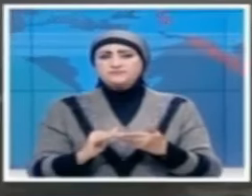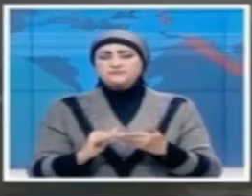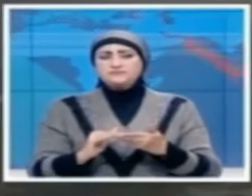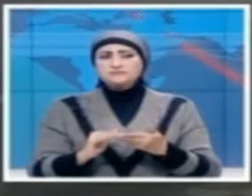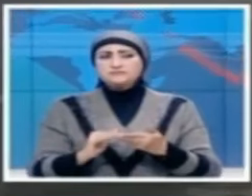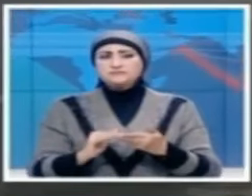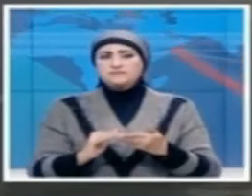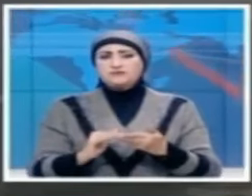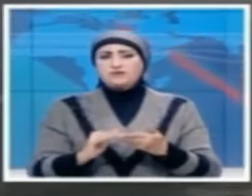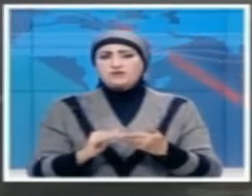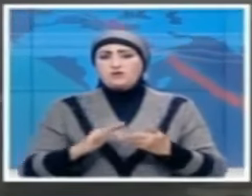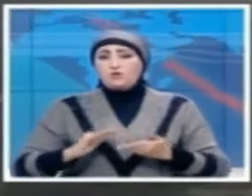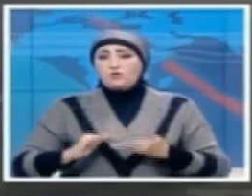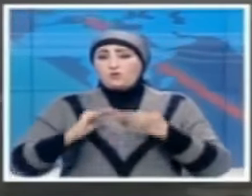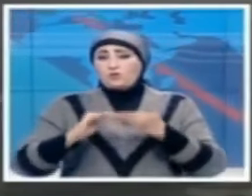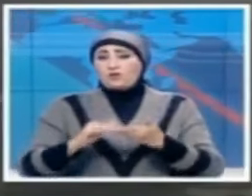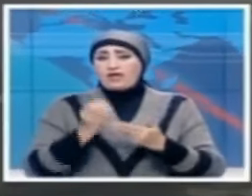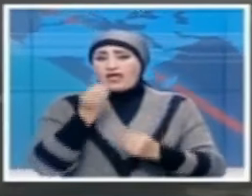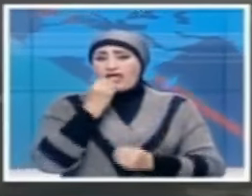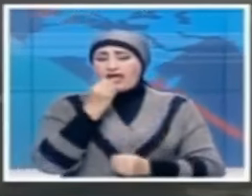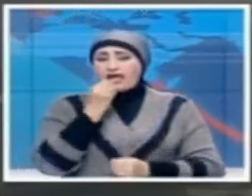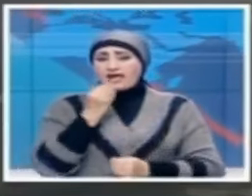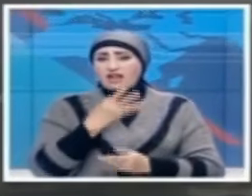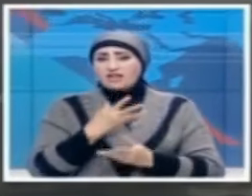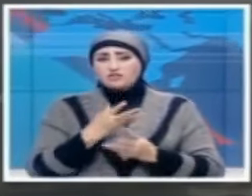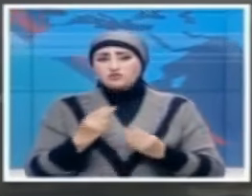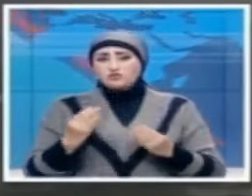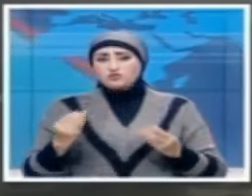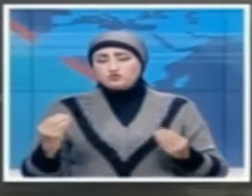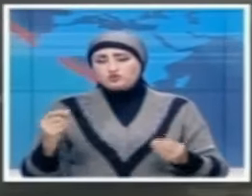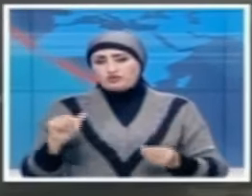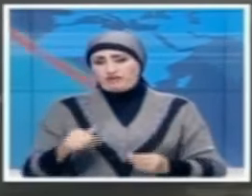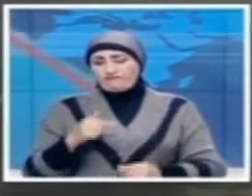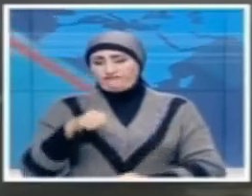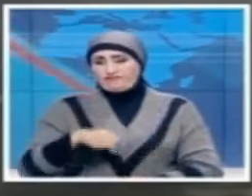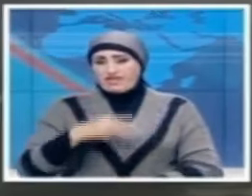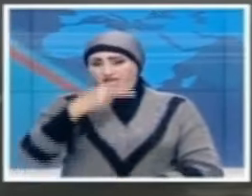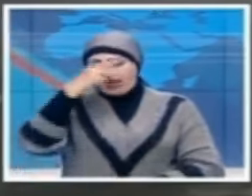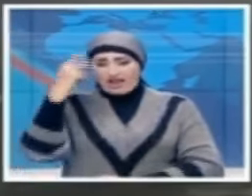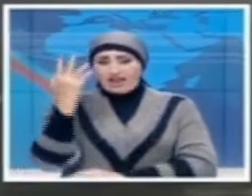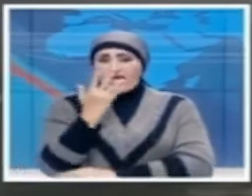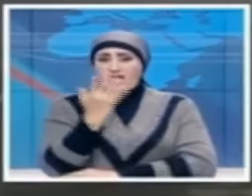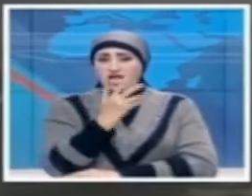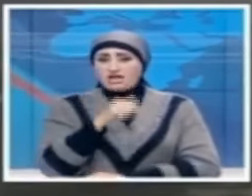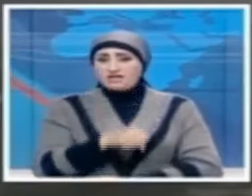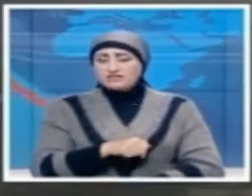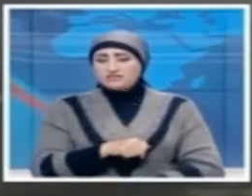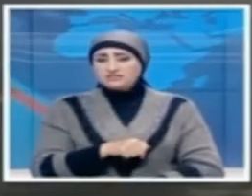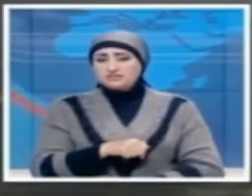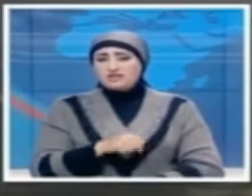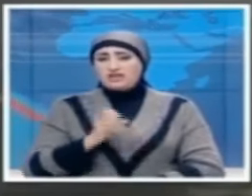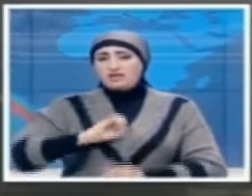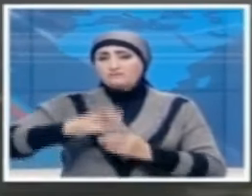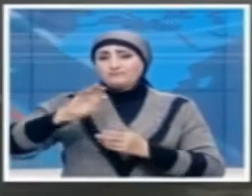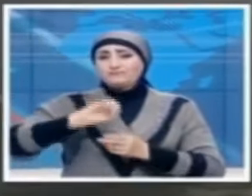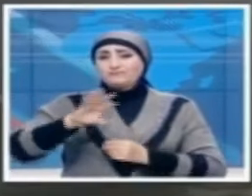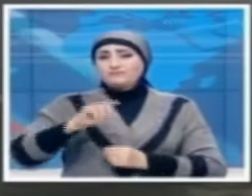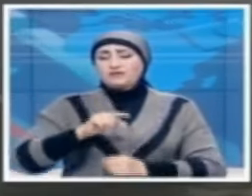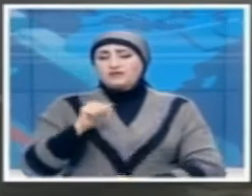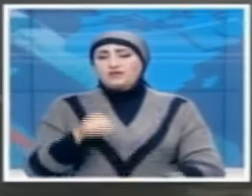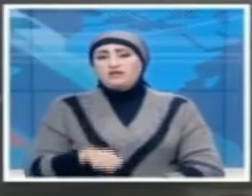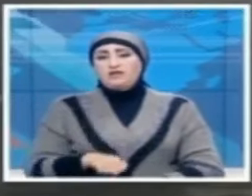وإغاثية وغذائية كثيرة قدمت إلى مدينة العريش تمهيدا لإرسالها إلى معبر رفح ومن